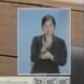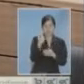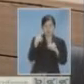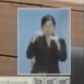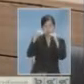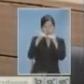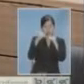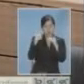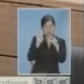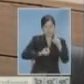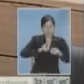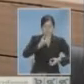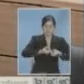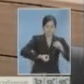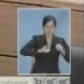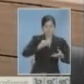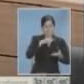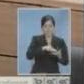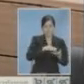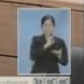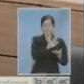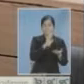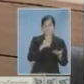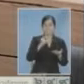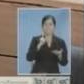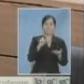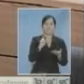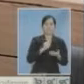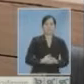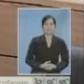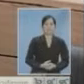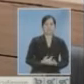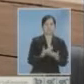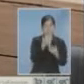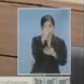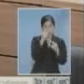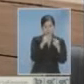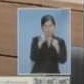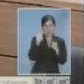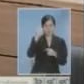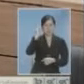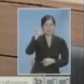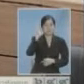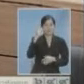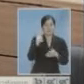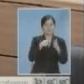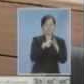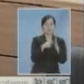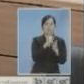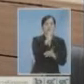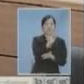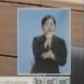ให้ออกความคิดว่าเขาคิดอย่างไรนะครับที่เขาไปยติเพราะว่าเขามีเหตุผลต้อง